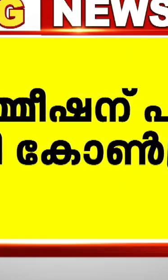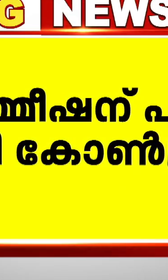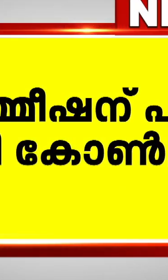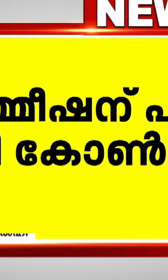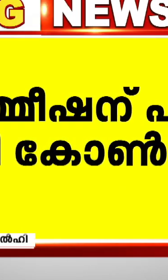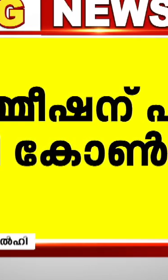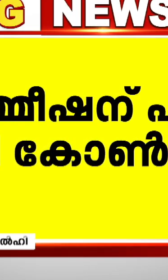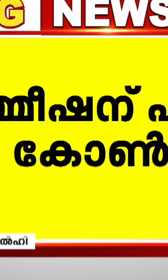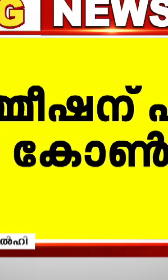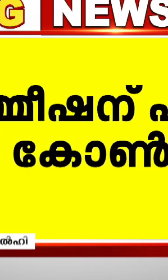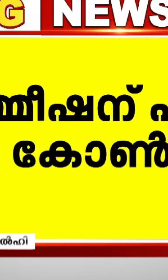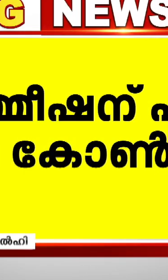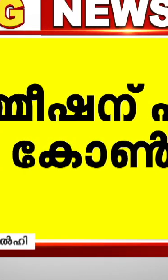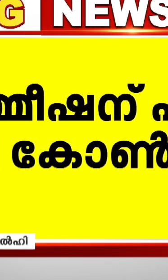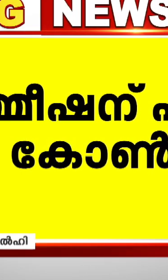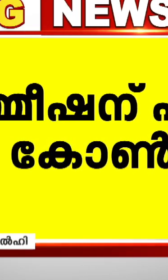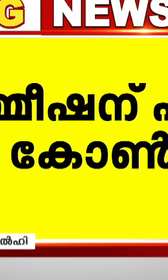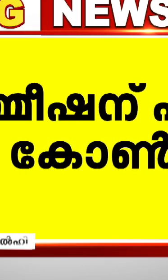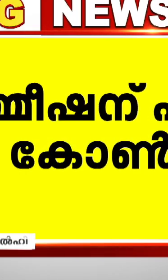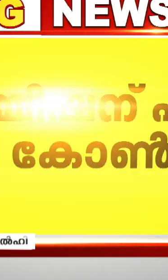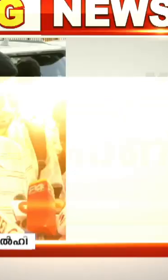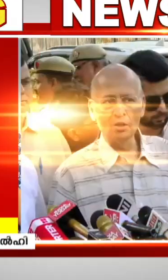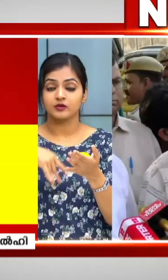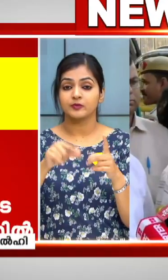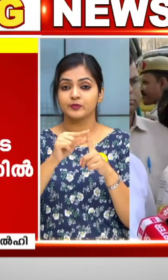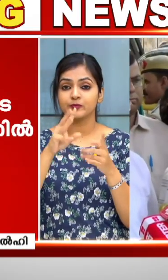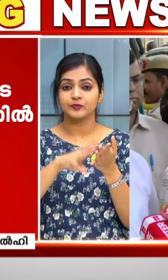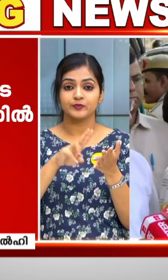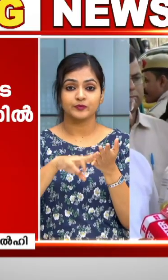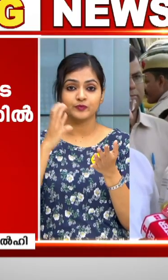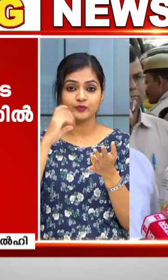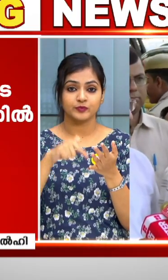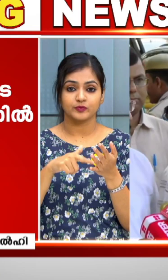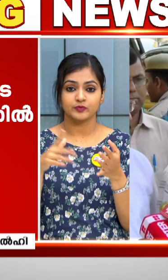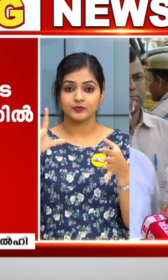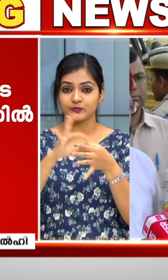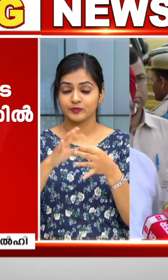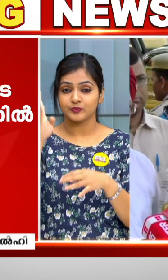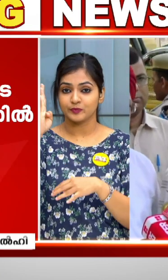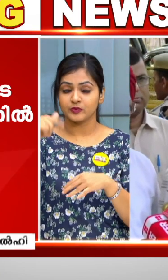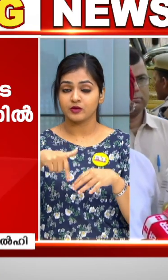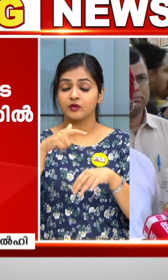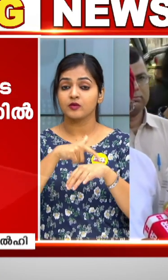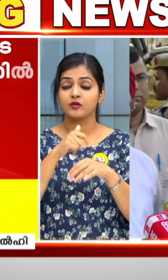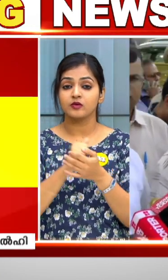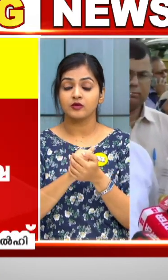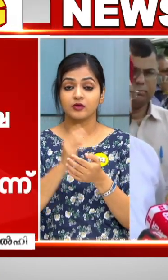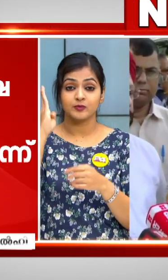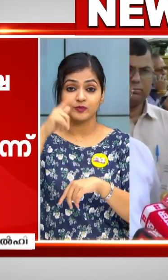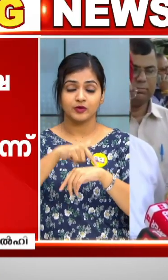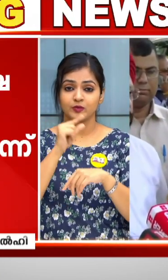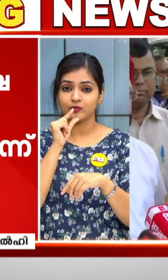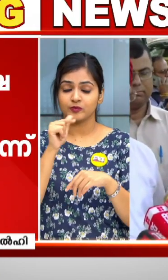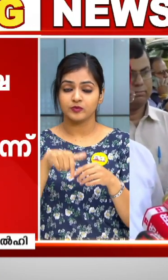ഗോപികൃഷ്ണൻ, കഴിഞ്ഞ ദിവസം രാജസ്ഥാനിലെ ബൻസ്വാഡയിൽ പ്രധാനമന്ത്രി പങ്കെടുത്ത പ്രചാരണ യോഗത്തിൽ അദ്ദേഹം നടത്തിയ പരാമർശം